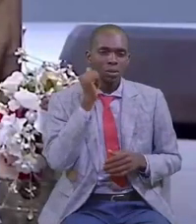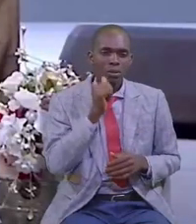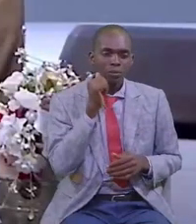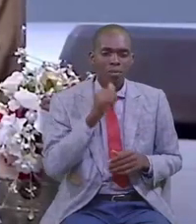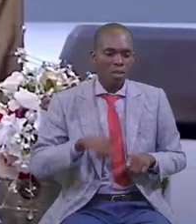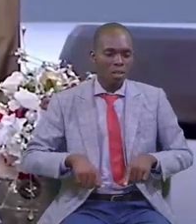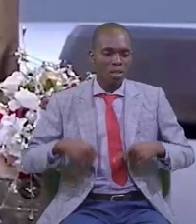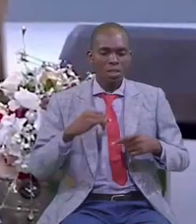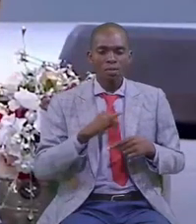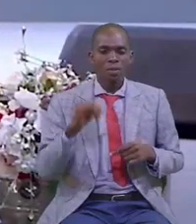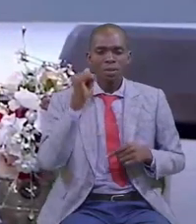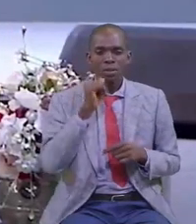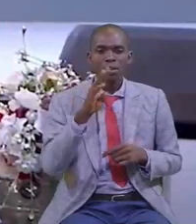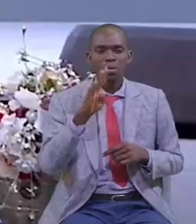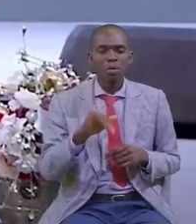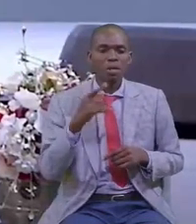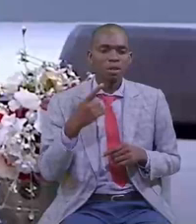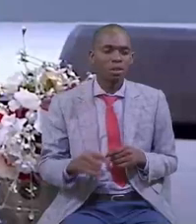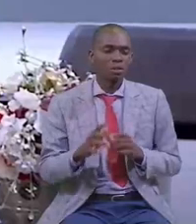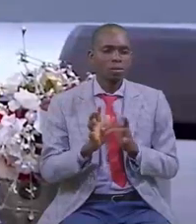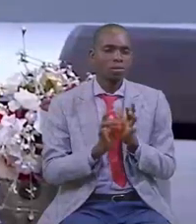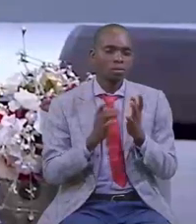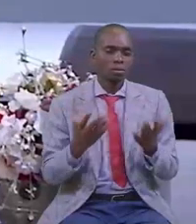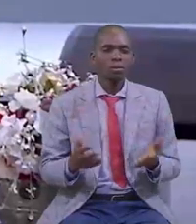Chaque jour, ils méditaient la parole de Dieu.